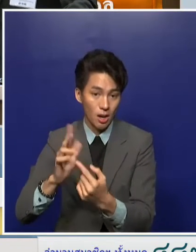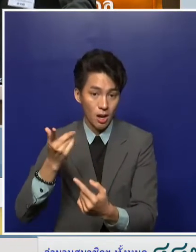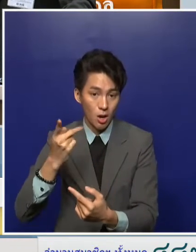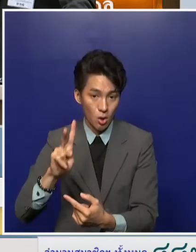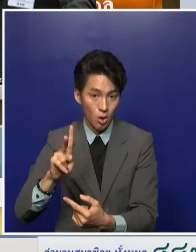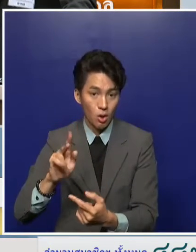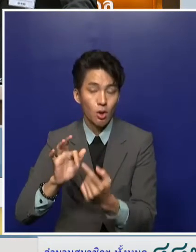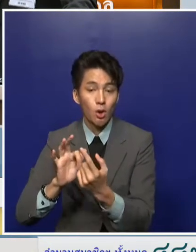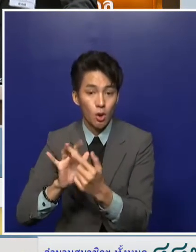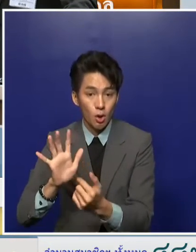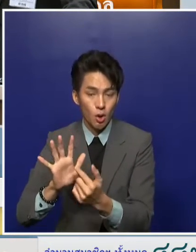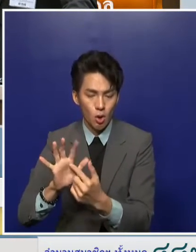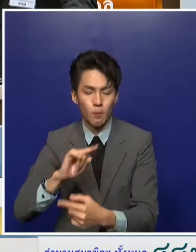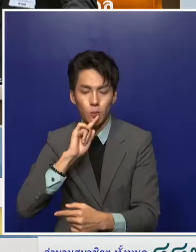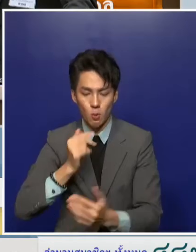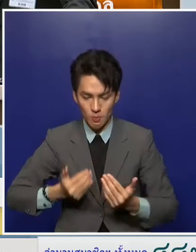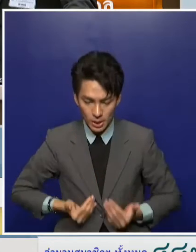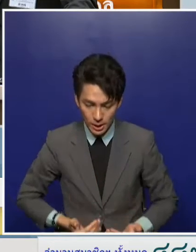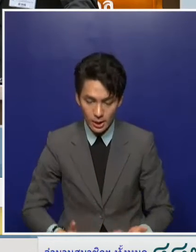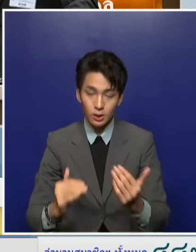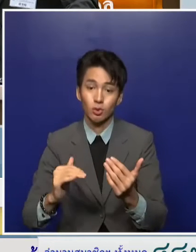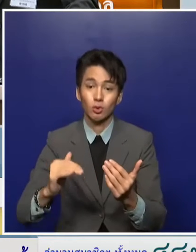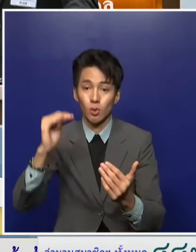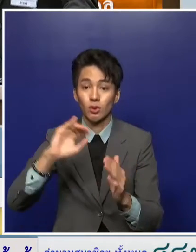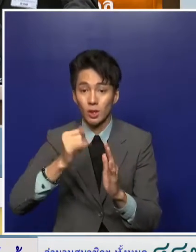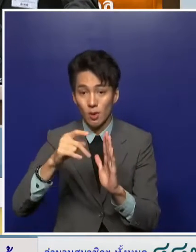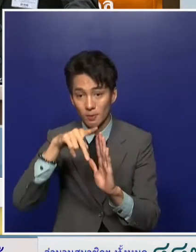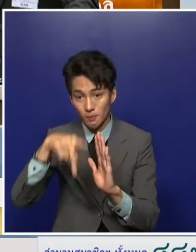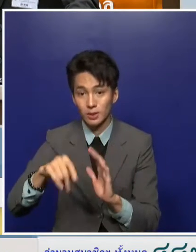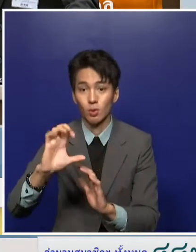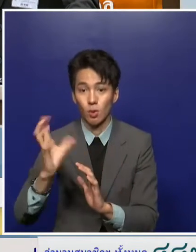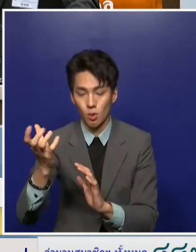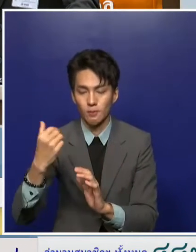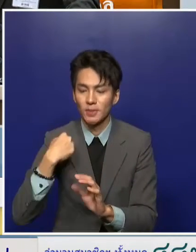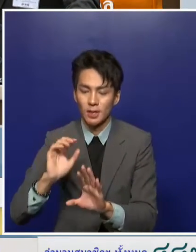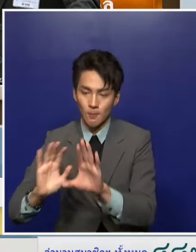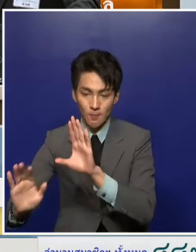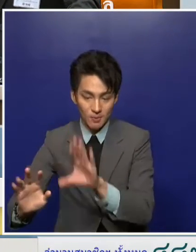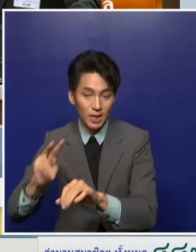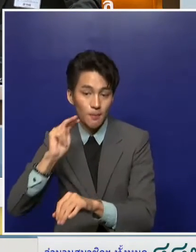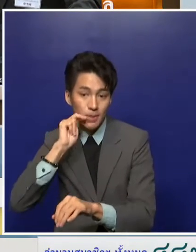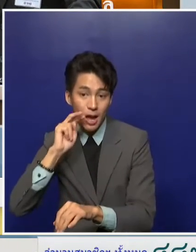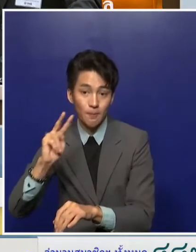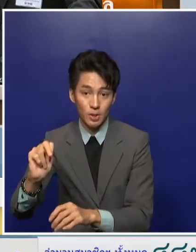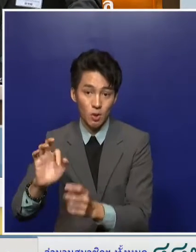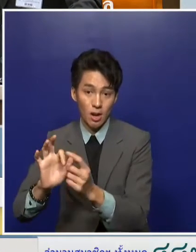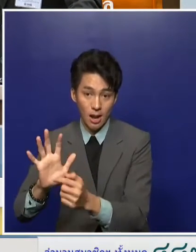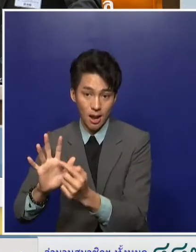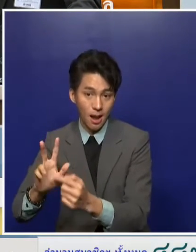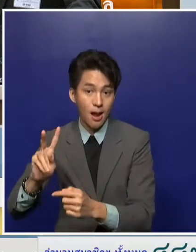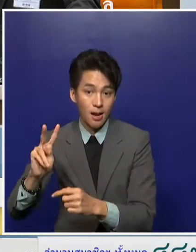จังหวัดเอ่อโลกซึ่งมีตัวอย่างเปรียบเทียบกันระหว่างแม่น้ำน่านที่มีแหล่งกักเก็บน้ำขนาดใหญ่